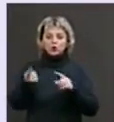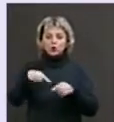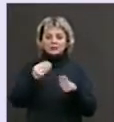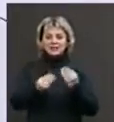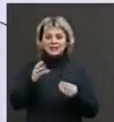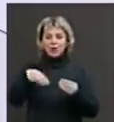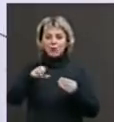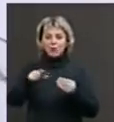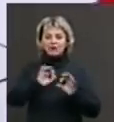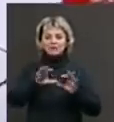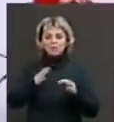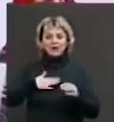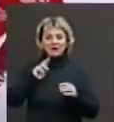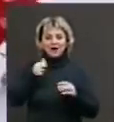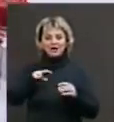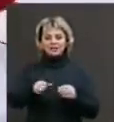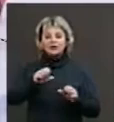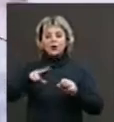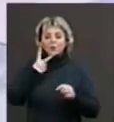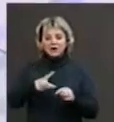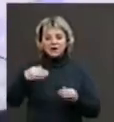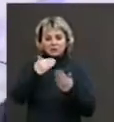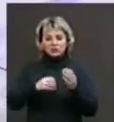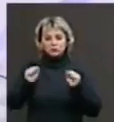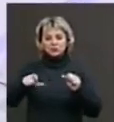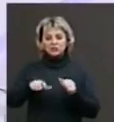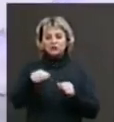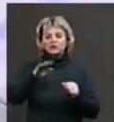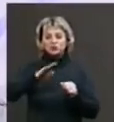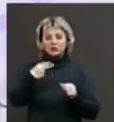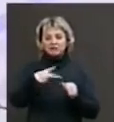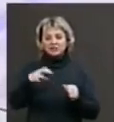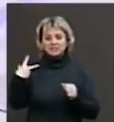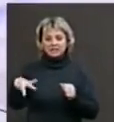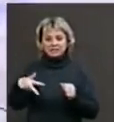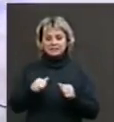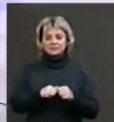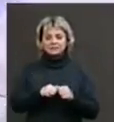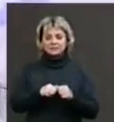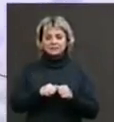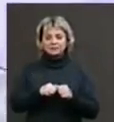играх с Тамбовом расскажут мои коллеги в программе «Спорт на Дону» во вторник в 20:30.